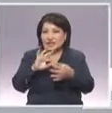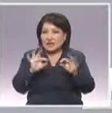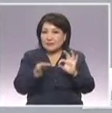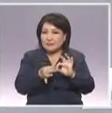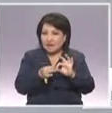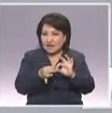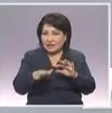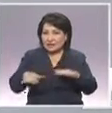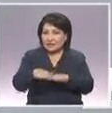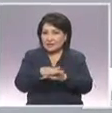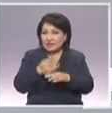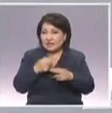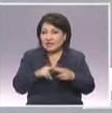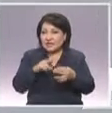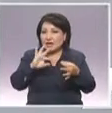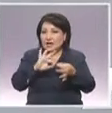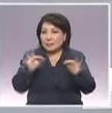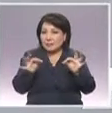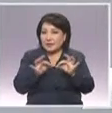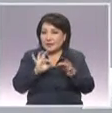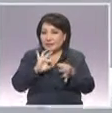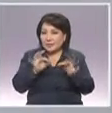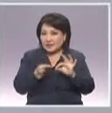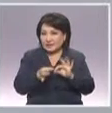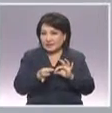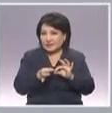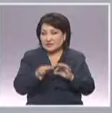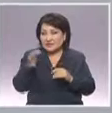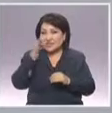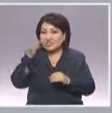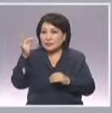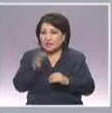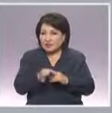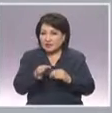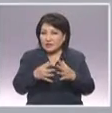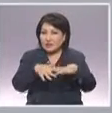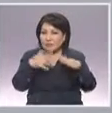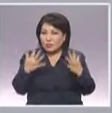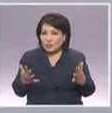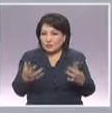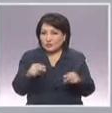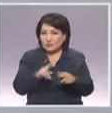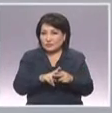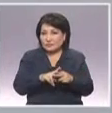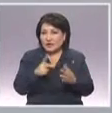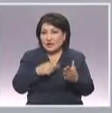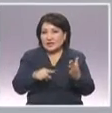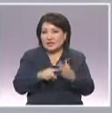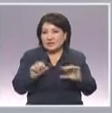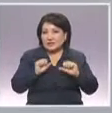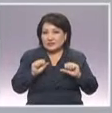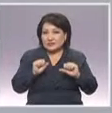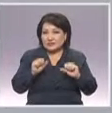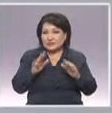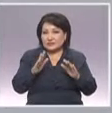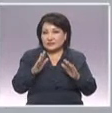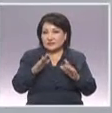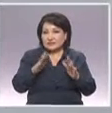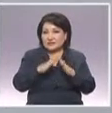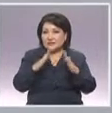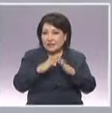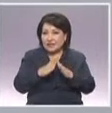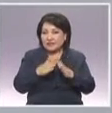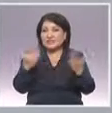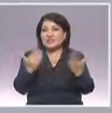оларға жаңа олимпиадалық ауыл салуда тәжірибелері мол. 25 қабаттық 5-6 ғимаратты жаңадан